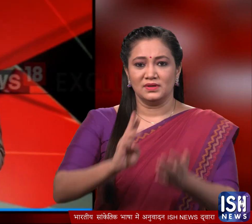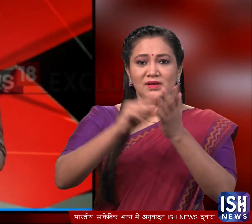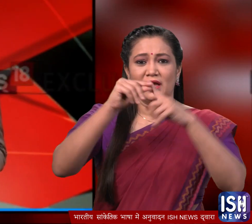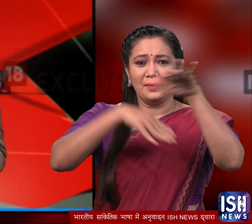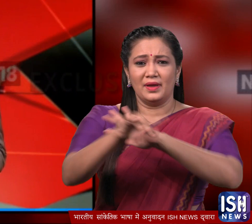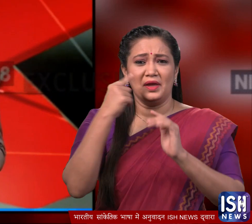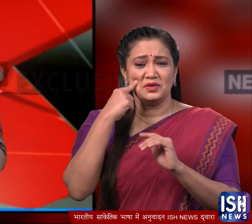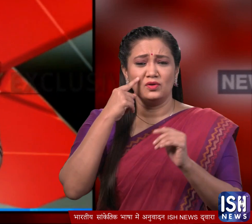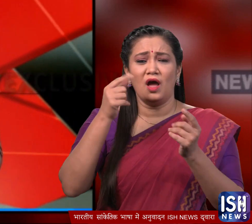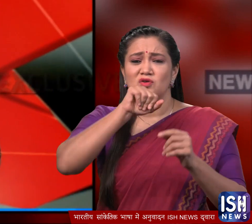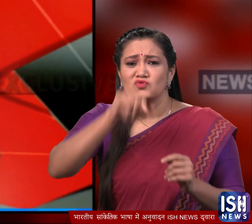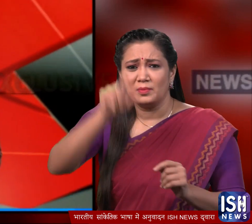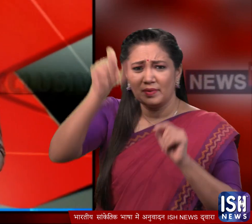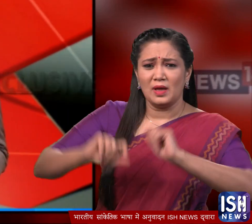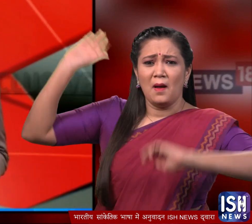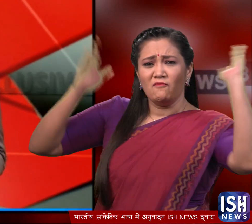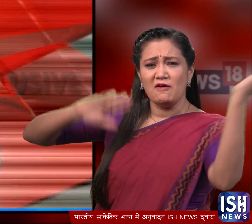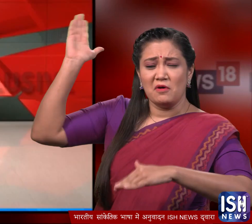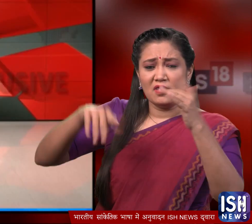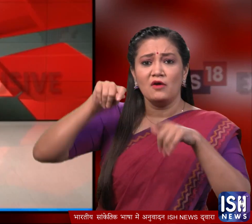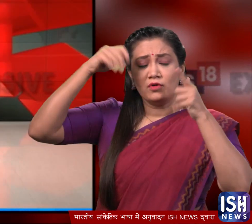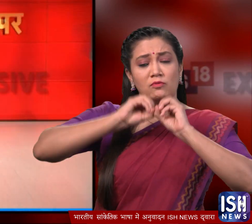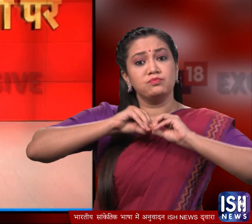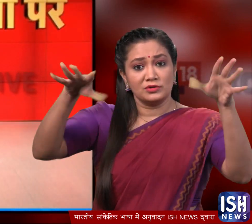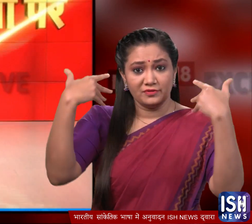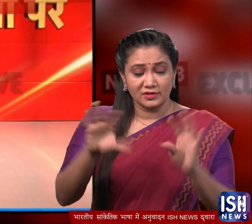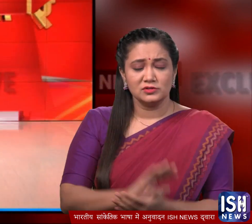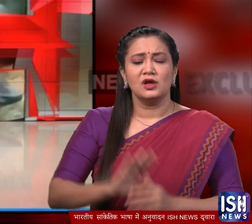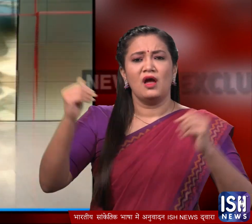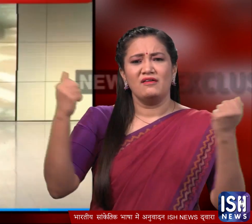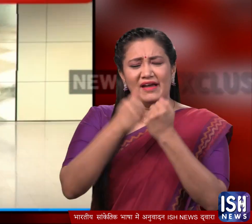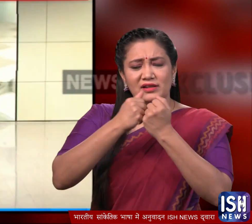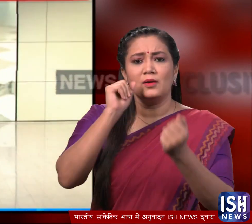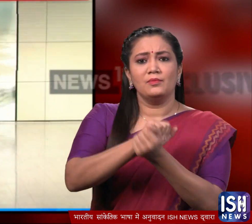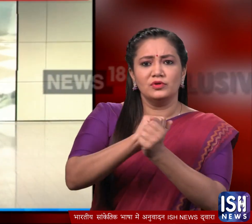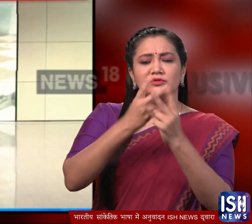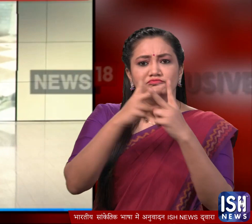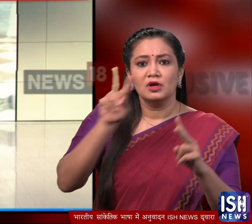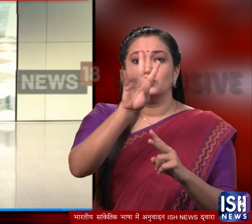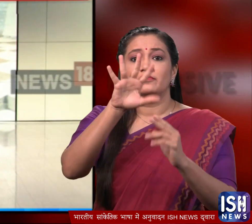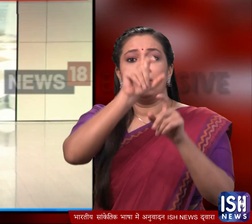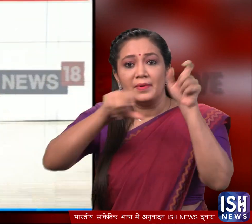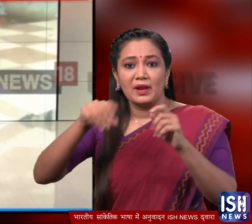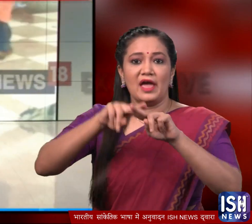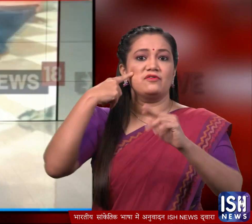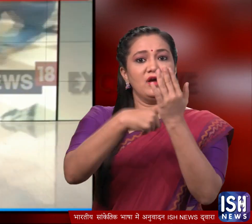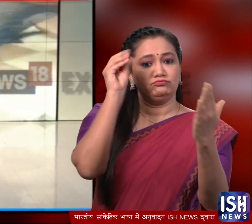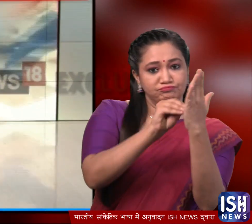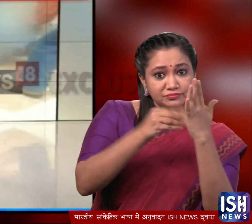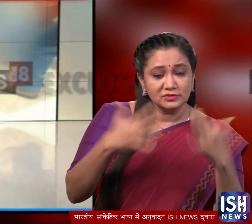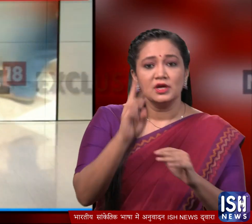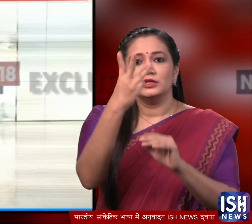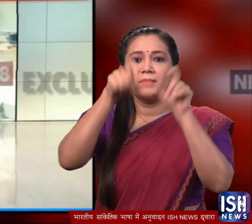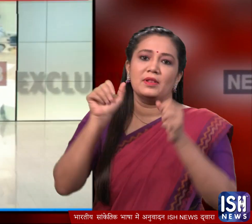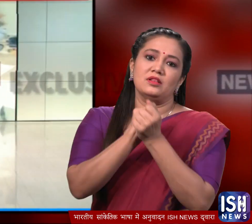मध्य प्रदेश के इंदौर में एक युवक से मारपीट का वीडियो वायरल होने के बाद हंगामा हो गया, जिसके बाद पुलिस ने इस मामले में 25 लोगों पर एफआईआर दर्ज की और